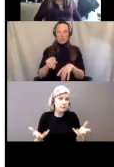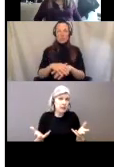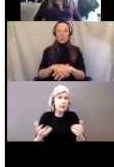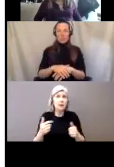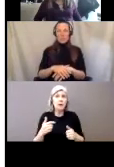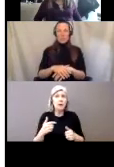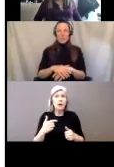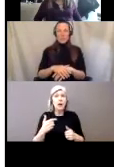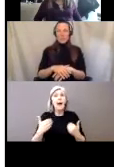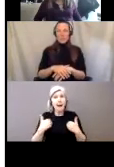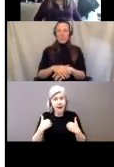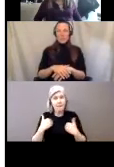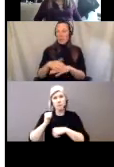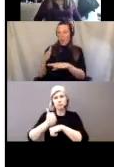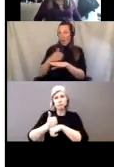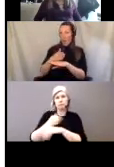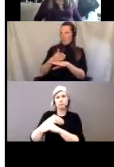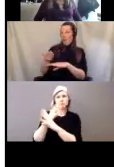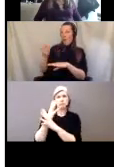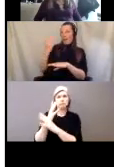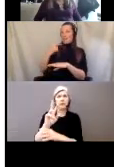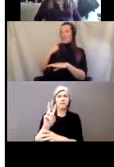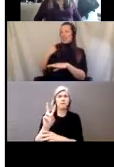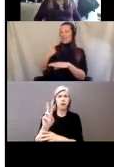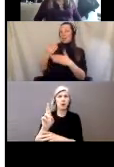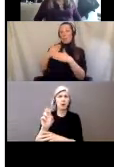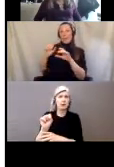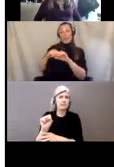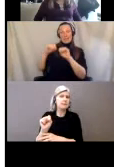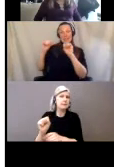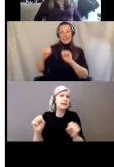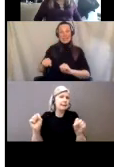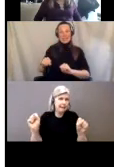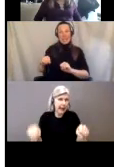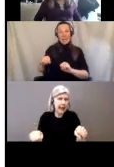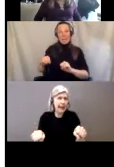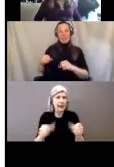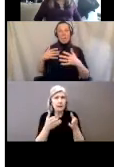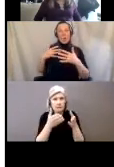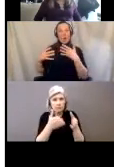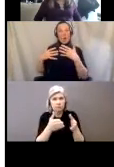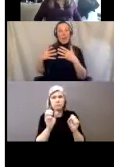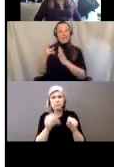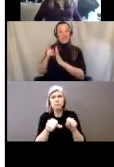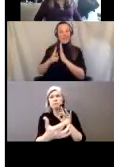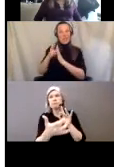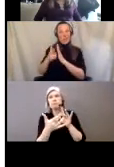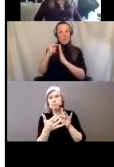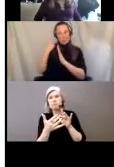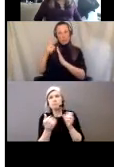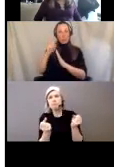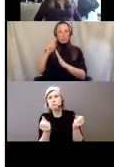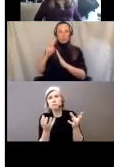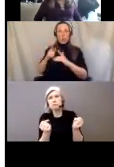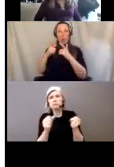Comme mentionné plus tôt, nous avons un système de relais vidéo pour la langue